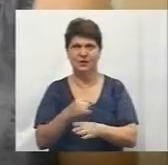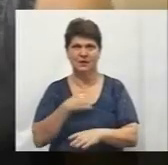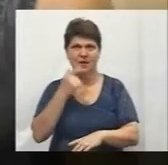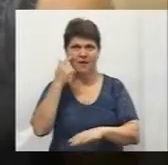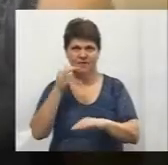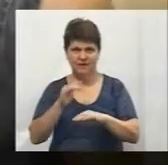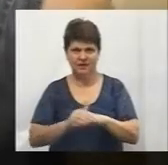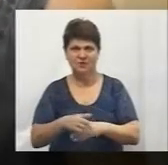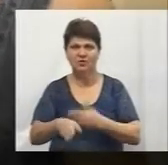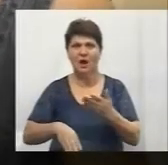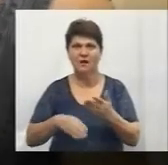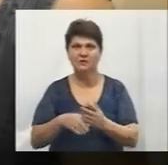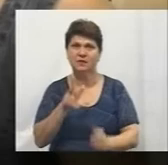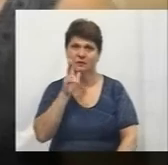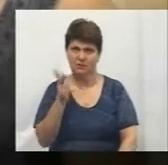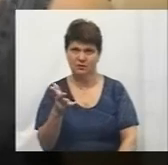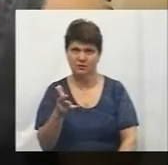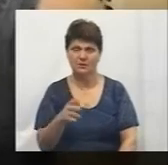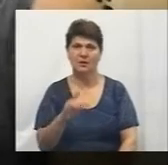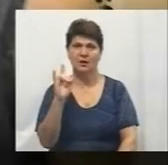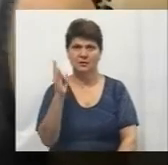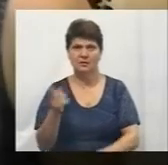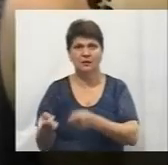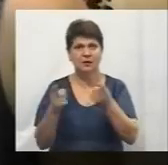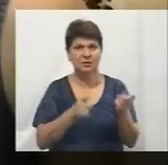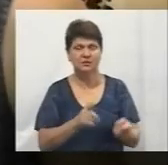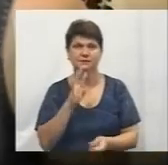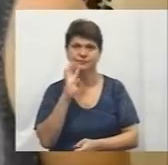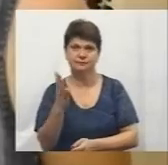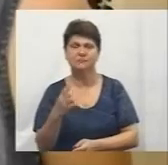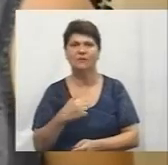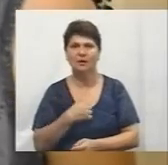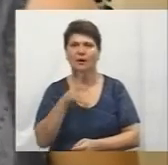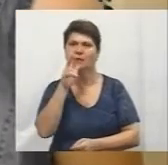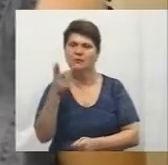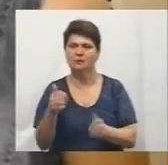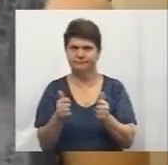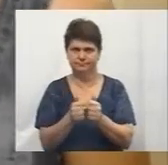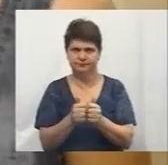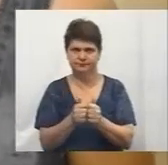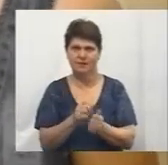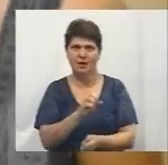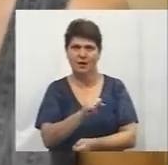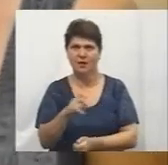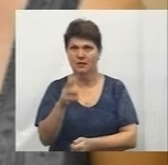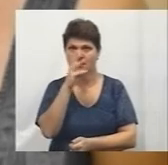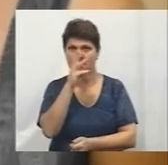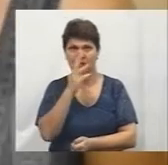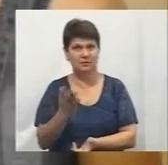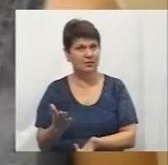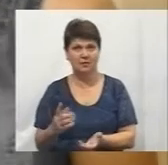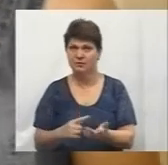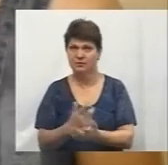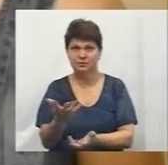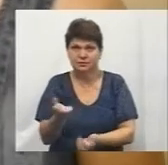асистент дитини вже 3 роки, бо дитина перейшла в 4-й клас, я 3 роки біля неї. Але зарплату я за це